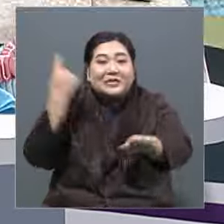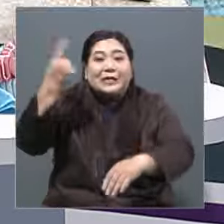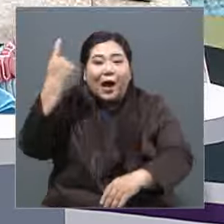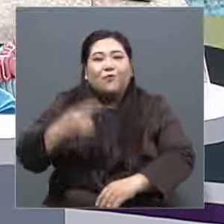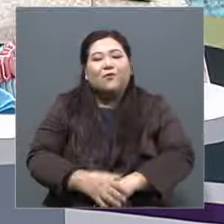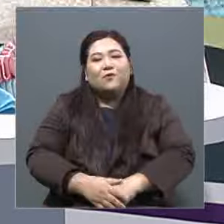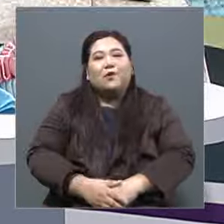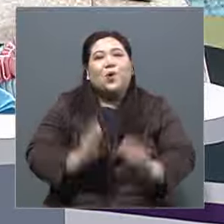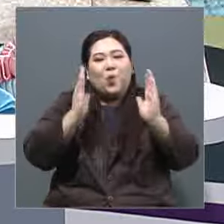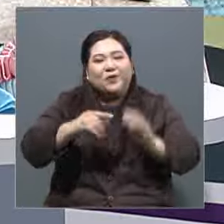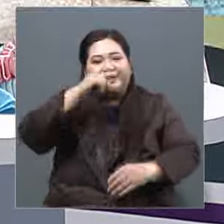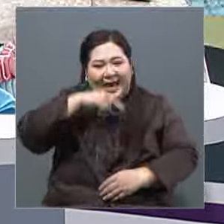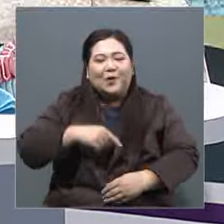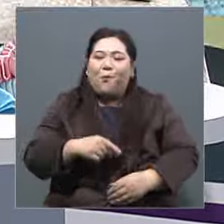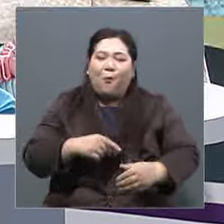เราเนี่ยจุดขายต่างๆเยอะแยะมากมายอ่ะ